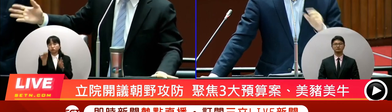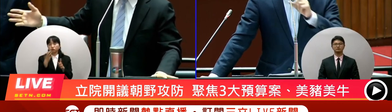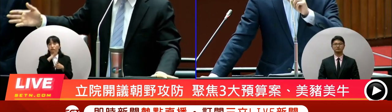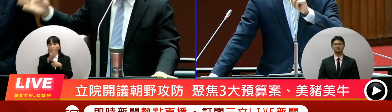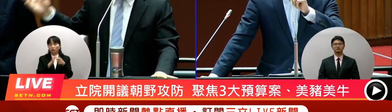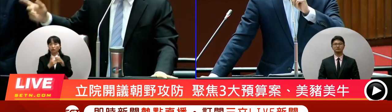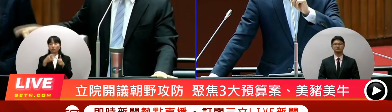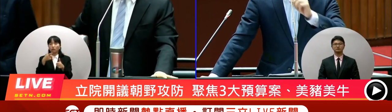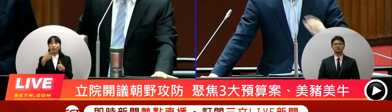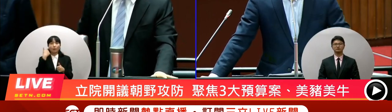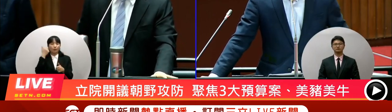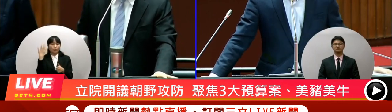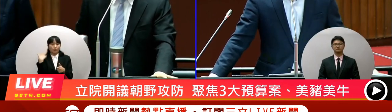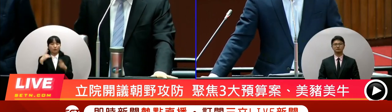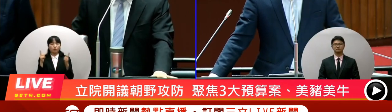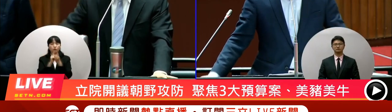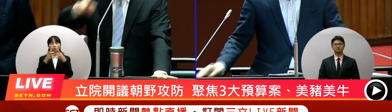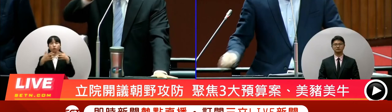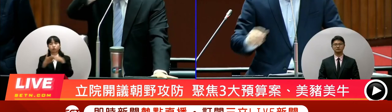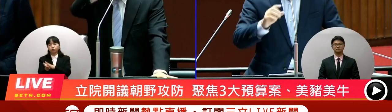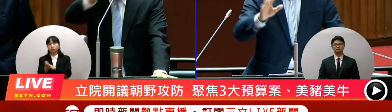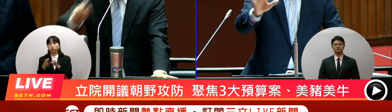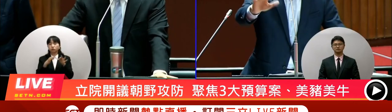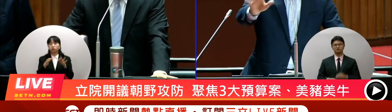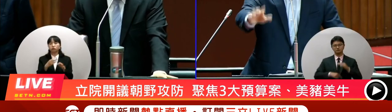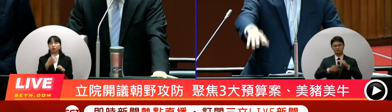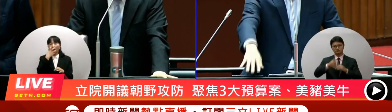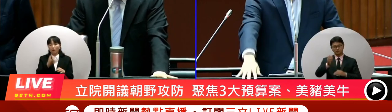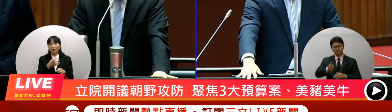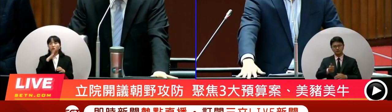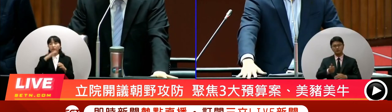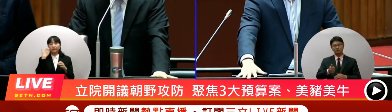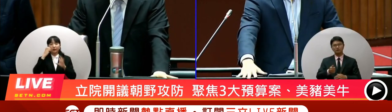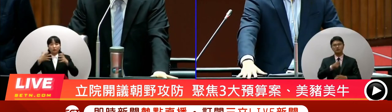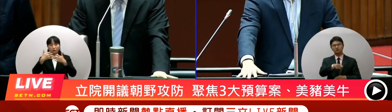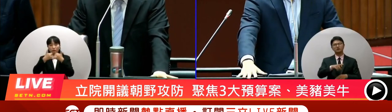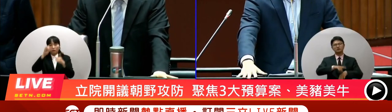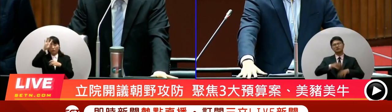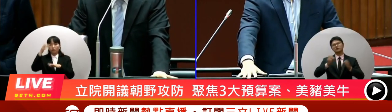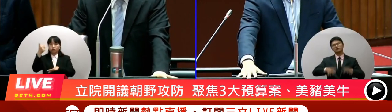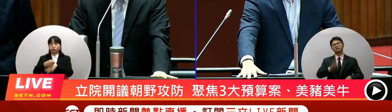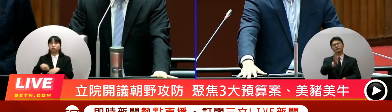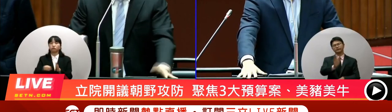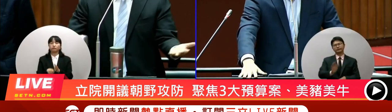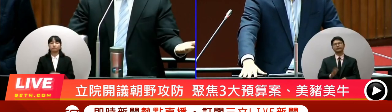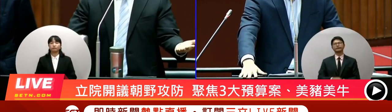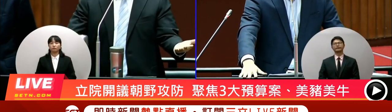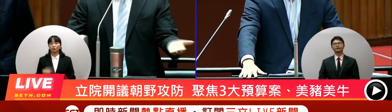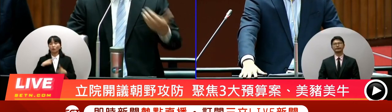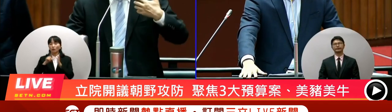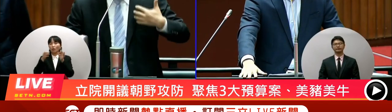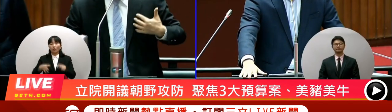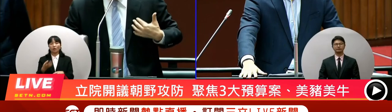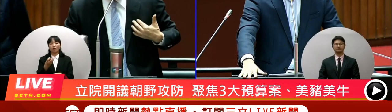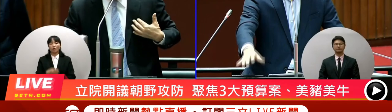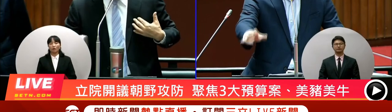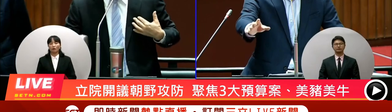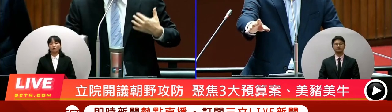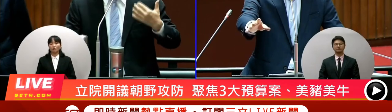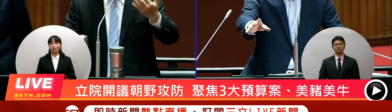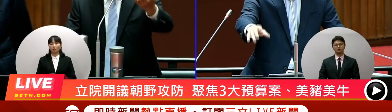爸爸当年破产一样，当时就是国民党执政了。 不用浪费我的时间，好， 我没有浪费你的时间，我依